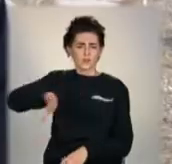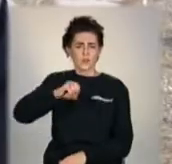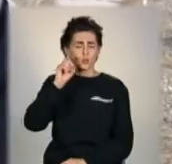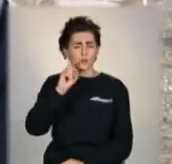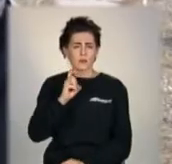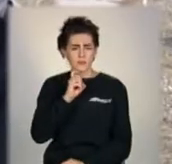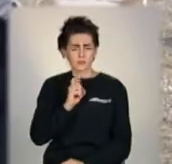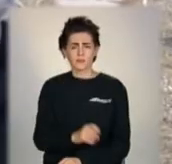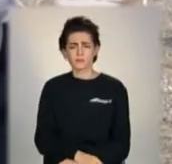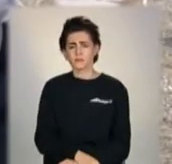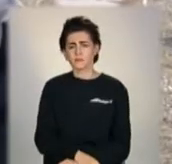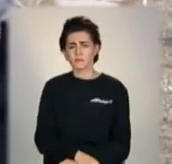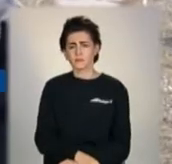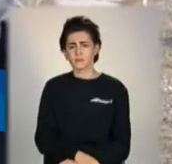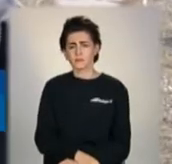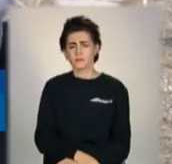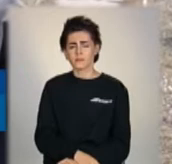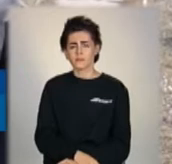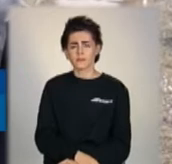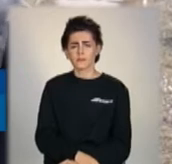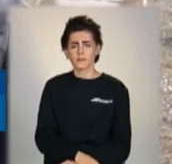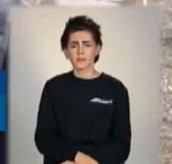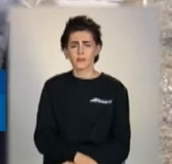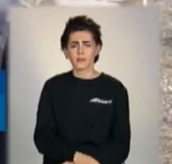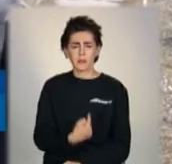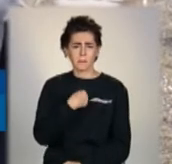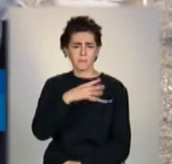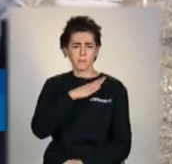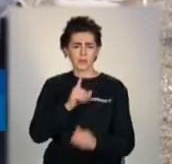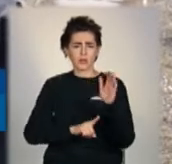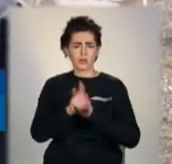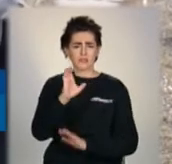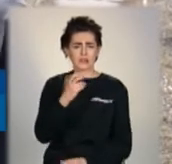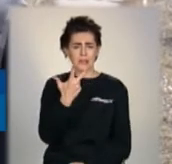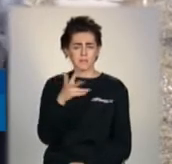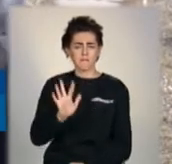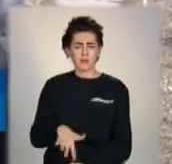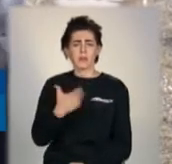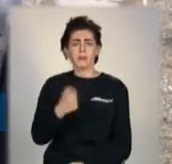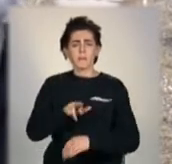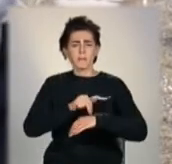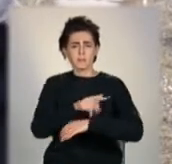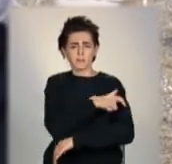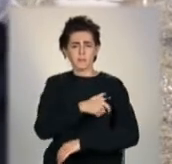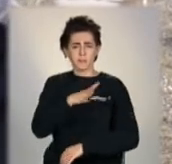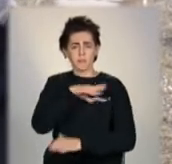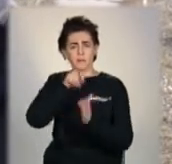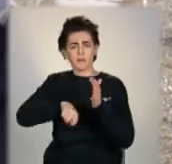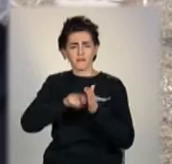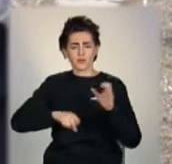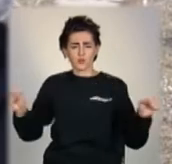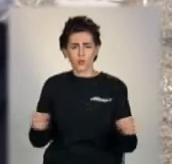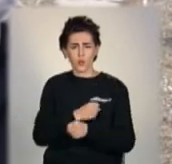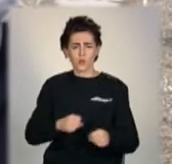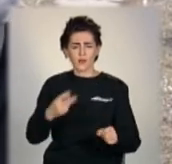Ми розпочинали лише з, здається, 3 міст, де патрульні починали вимірювати швидкість. Це було